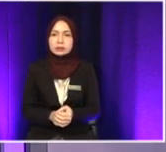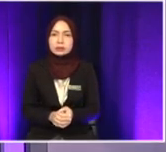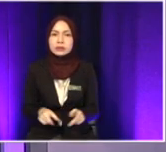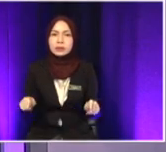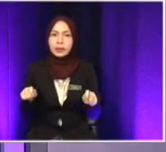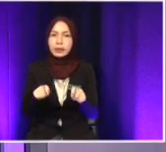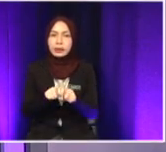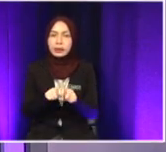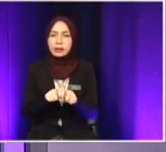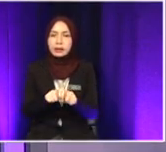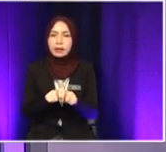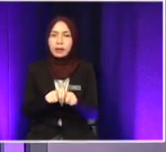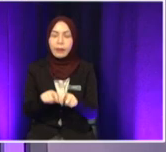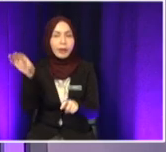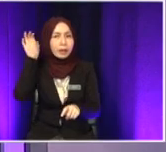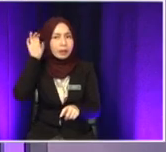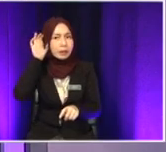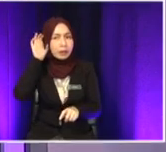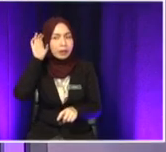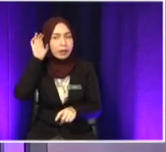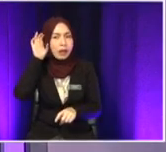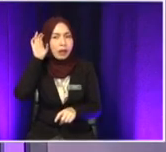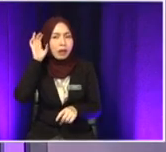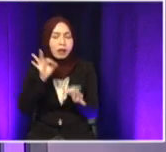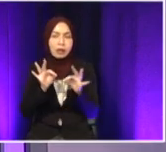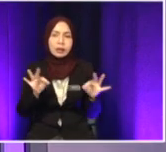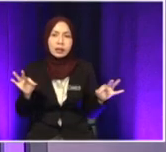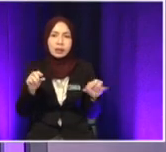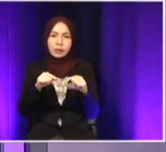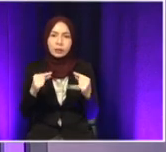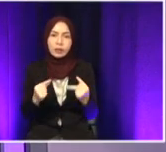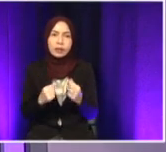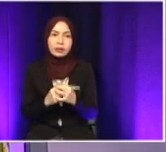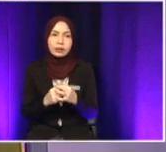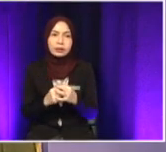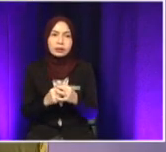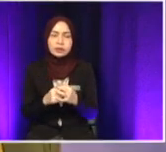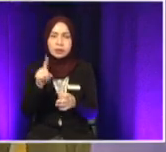seperti mendengar Aluna ayat suci Alquran 1 markas